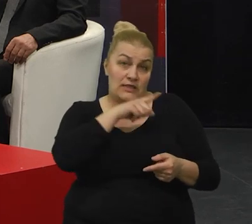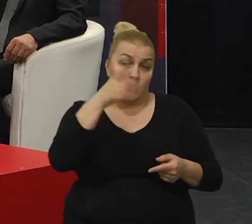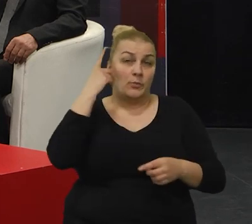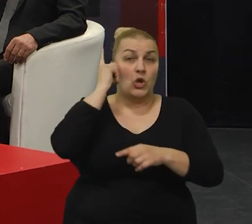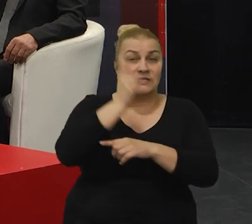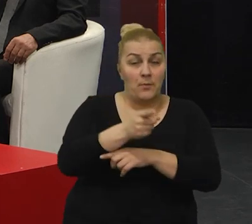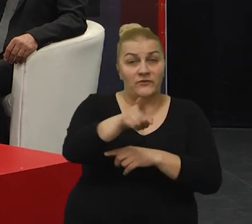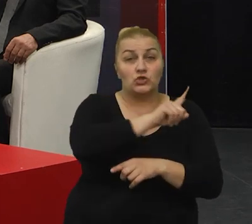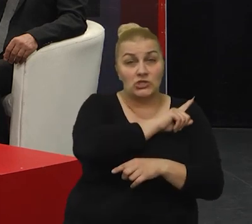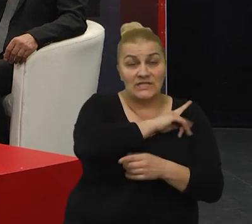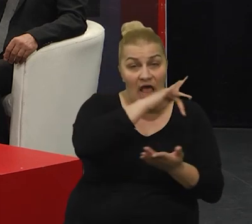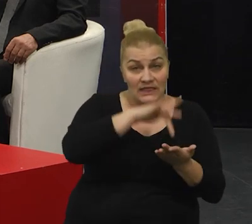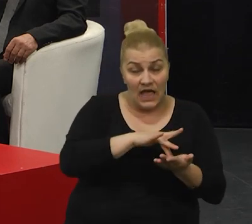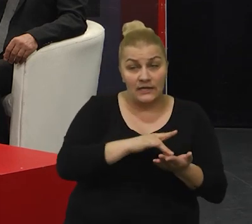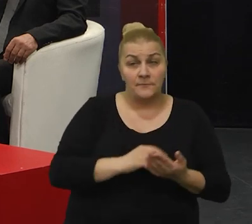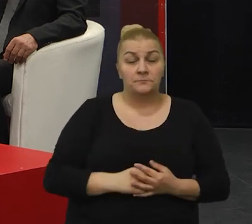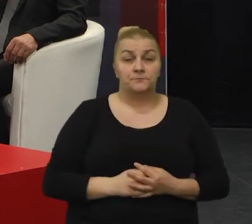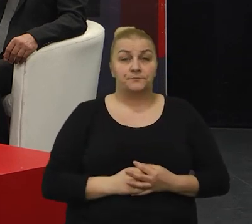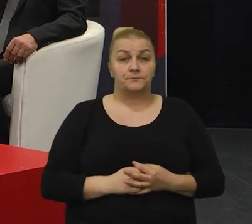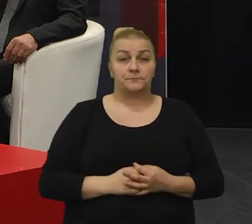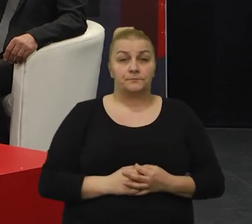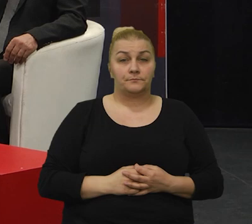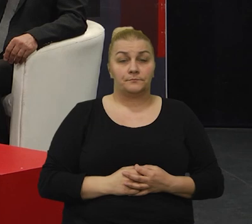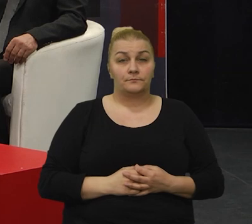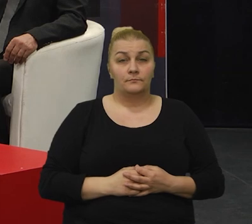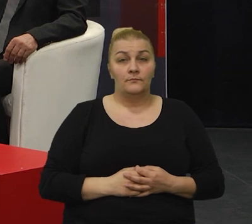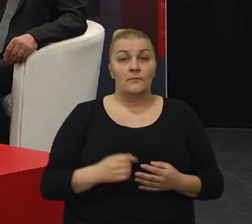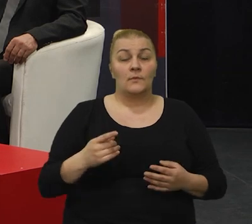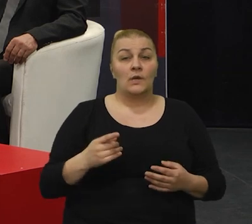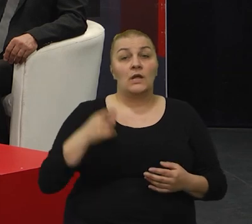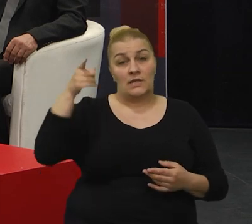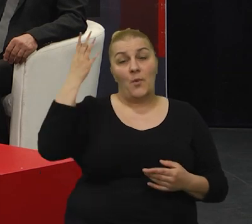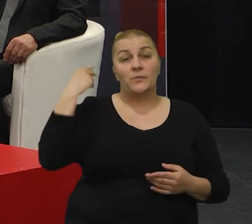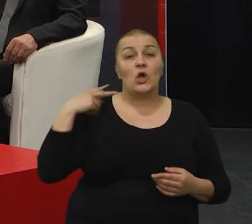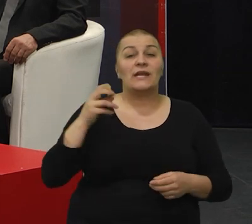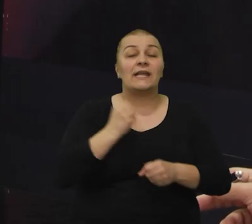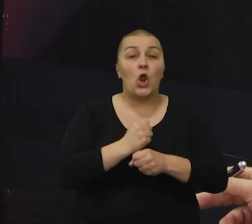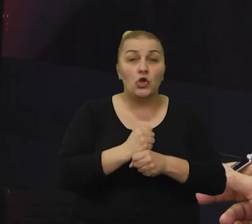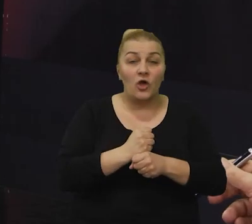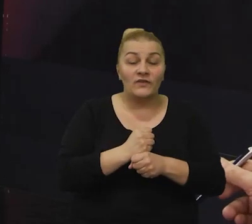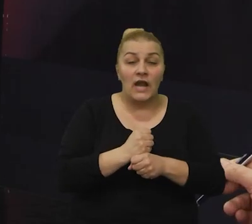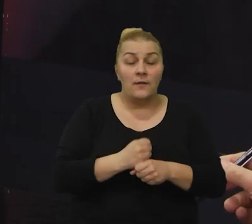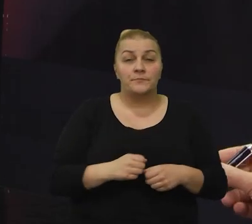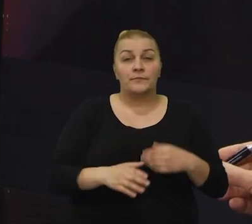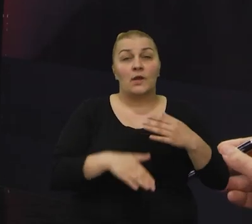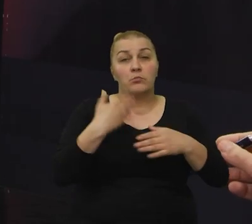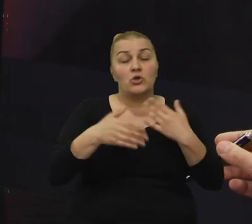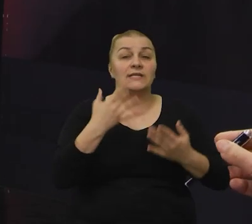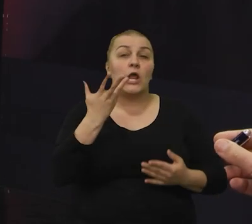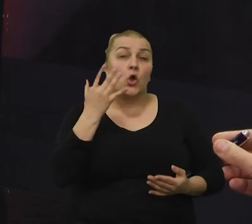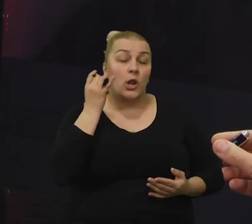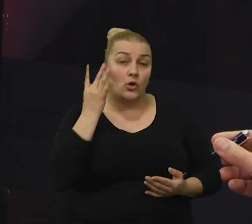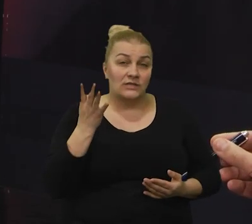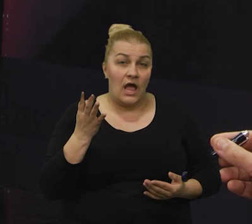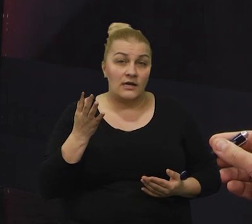tada je bio zapovjedništvo u Zadar i referirao general Gotovinu o stanju. I on poslije